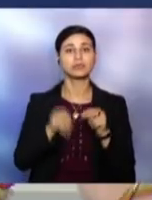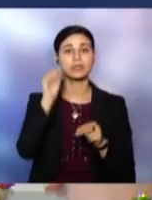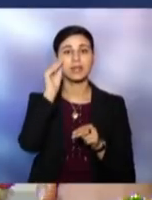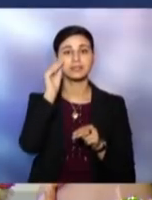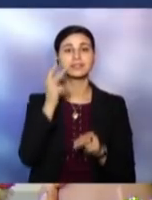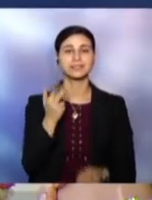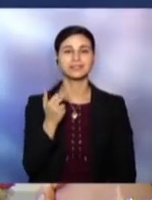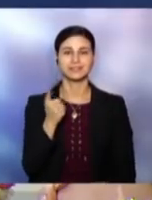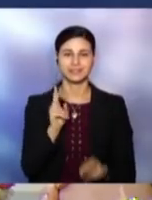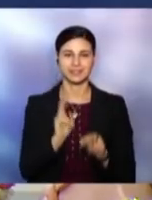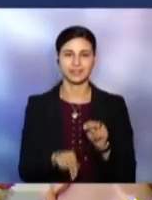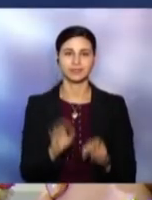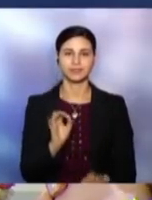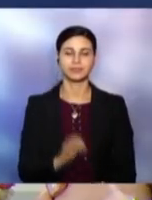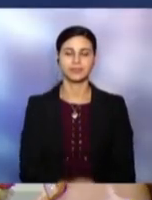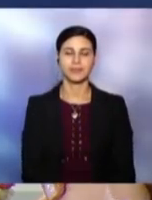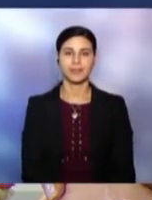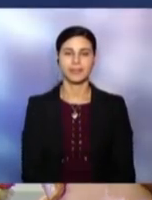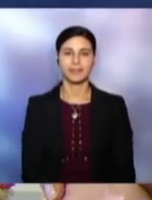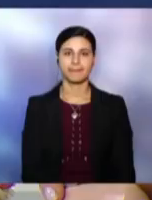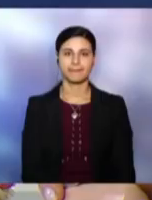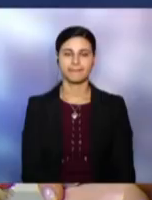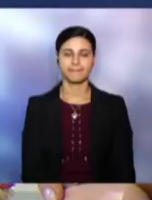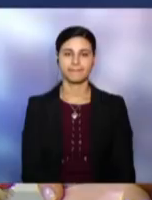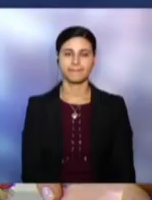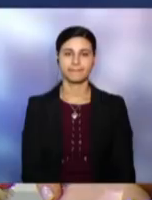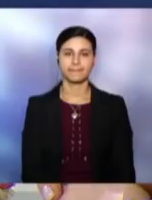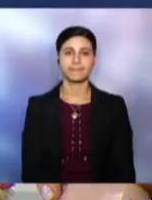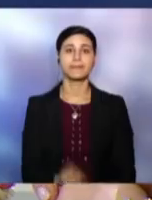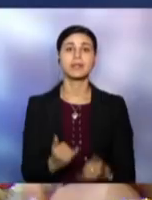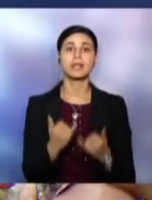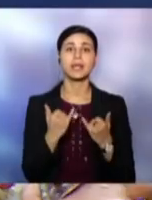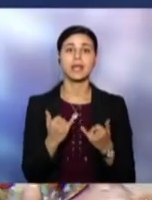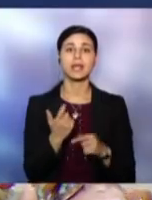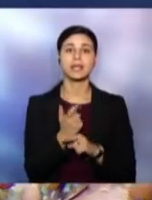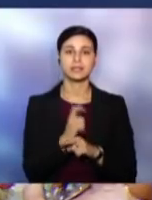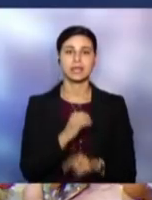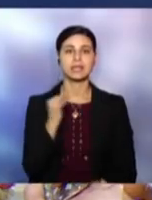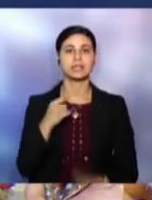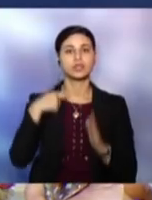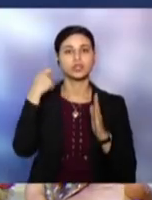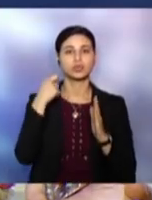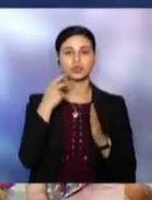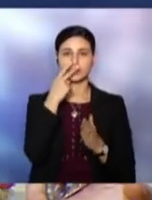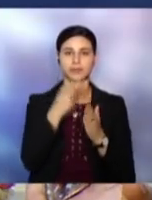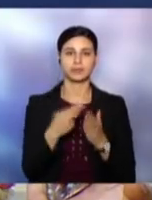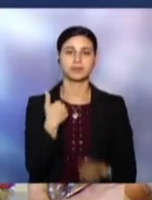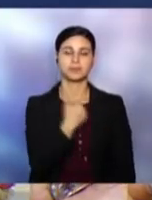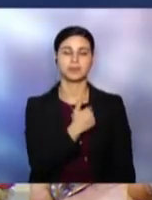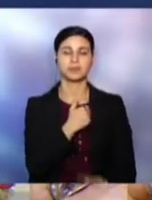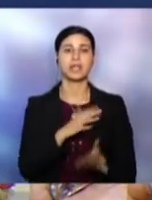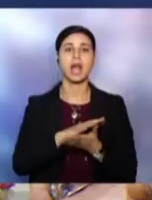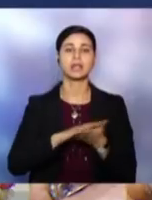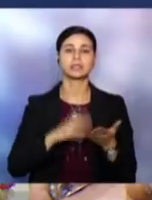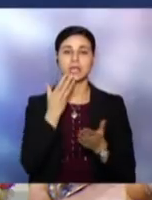კი, კი, ეს ასე. ჩვენ გვაქვს სხვათა შორის ძალიან საინტერესო სიუჟეტი. ერთგვარად აგრძელებს